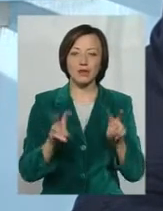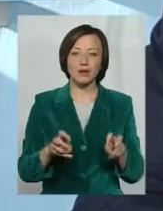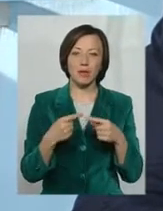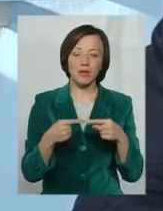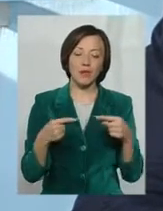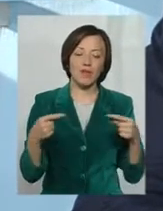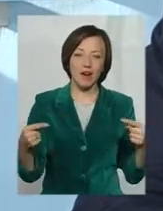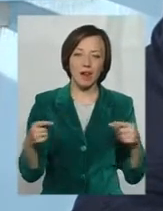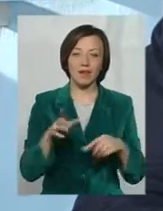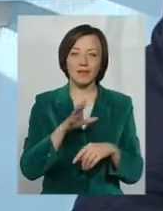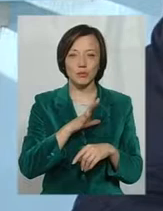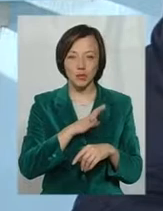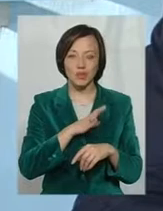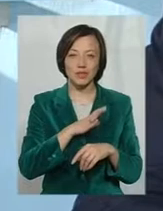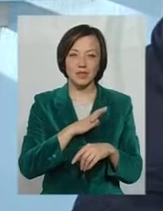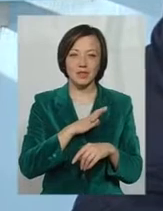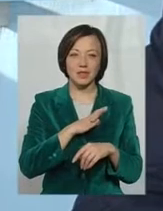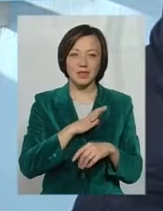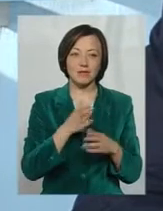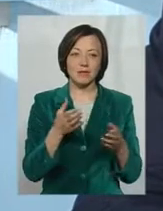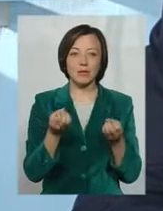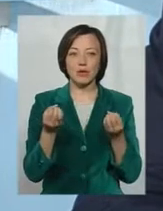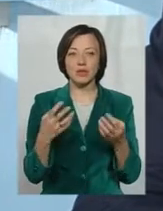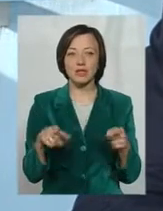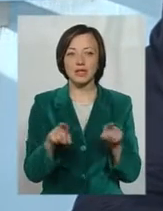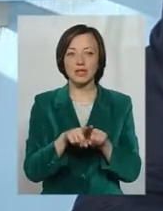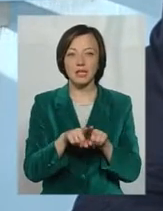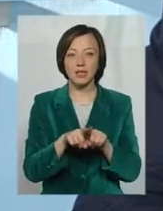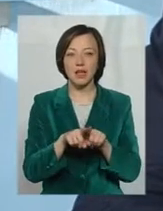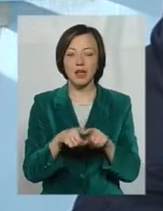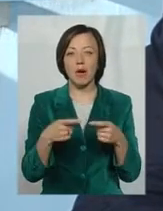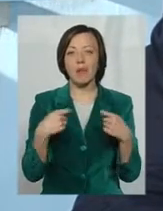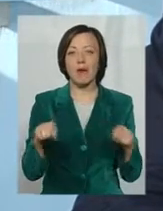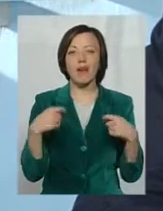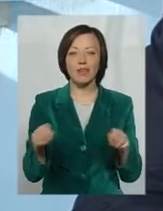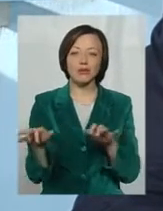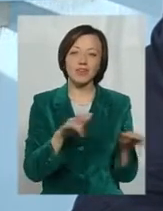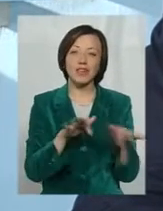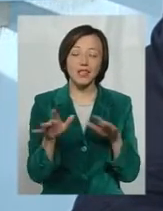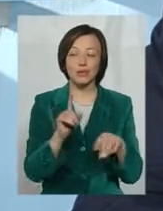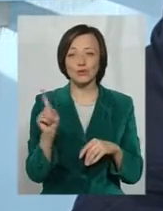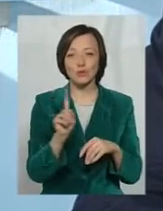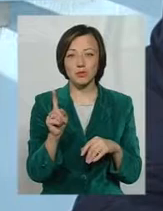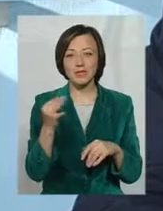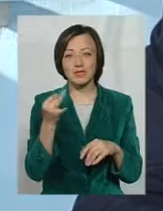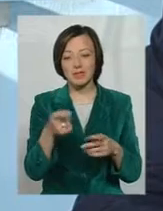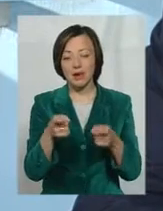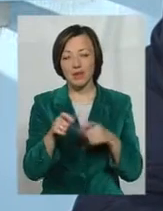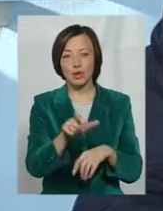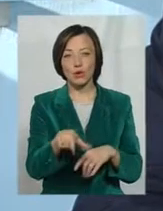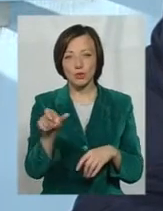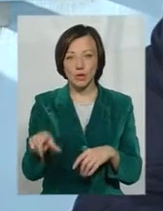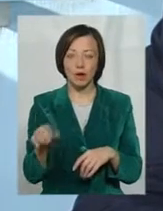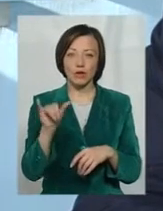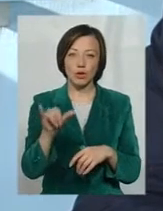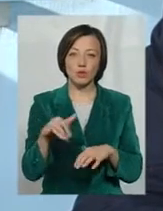товарів і бути за певними цінами. Це просто такий маркетинговий хід для того, щоб зацікавити людей, адже